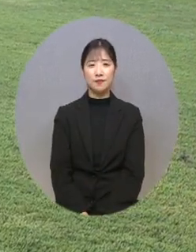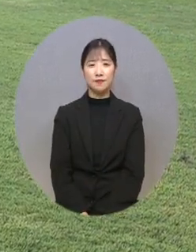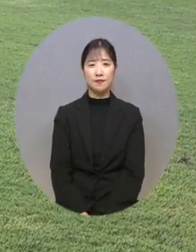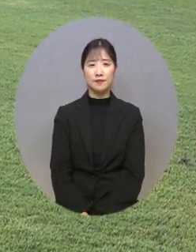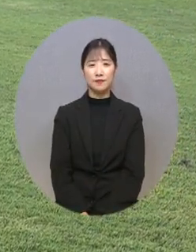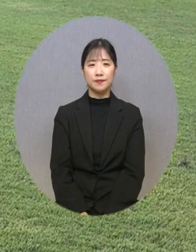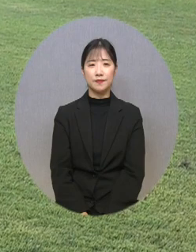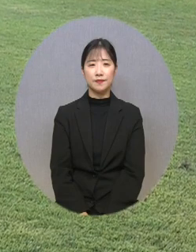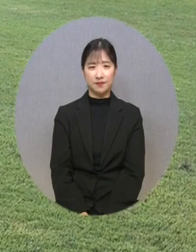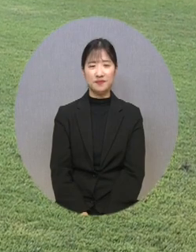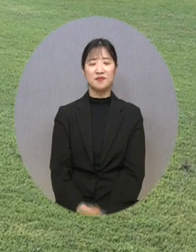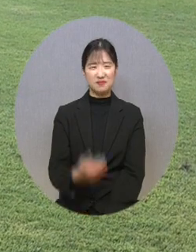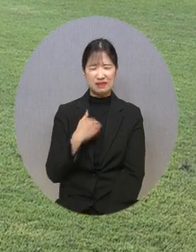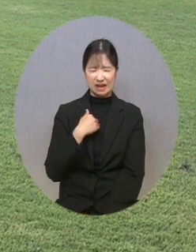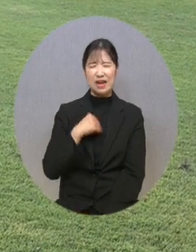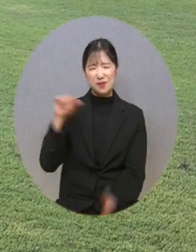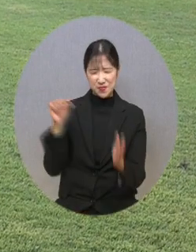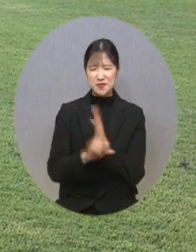나는 못 죽어도 고다.